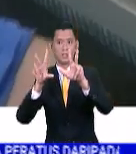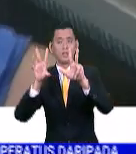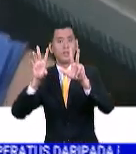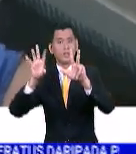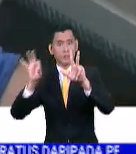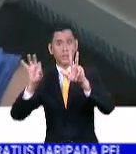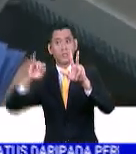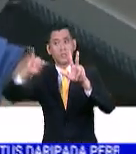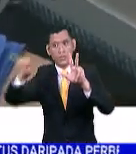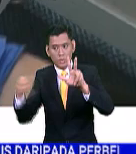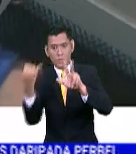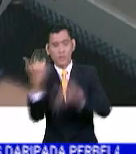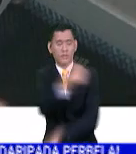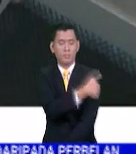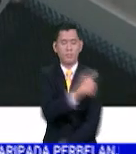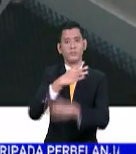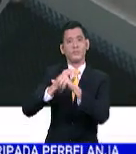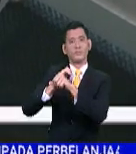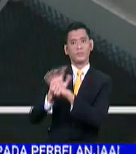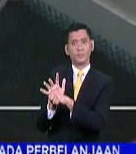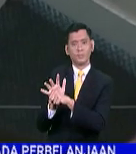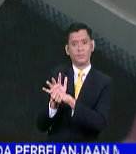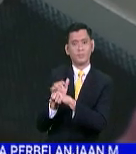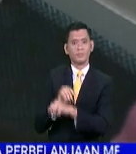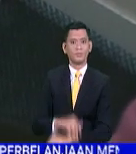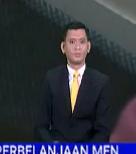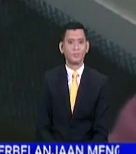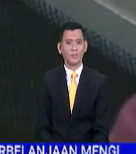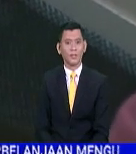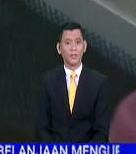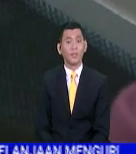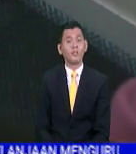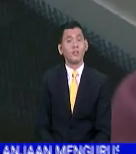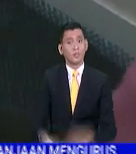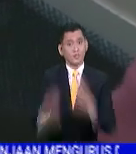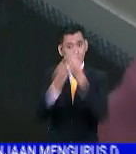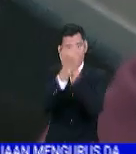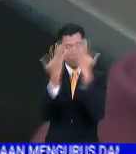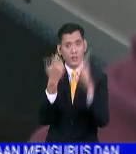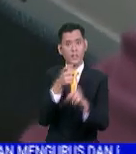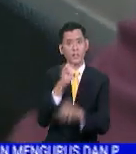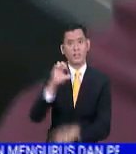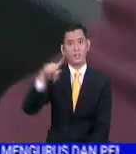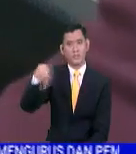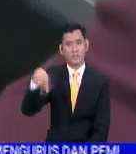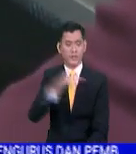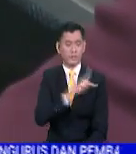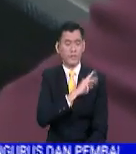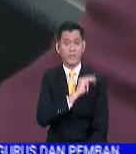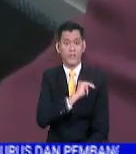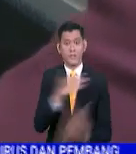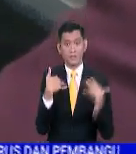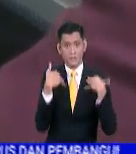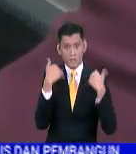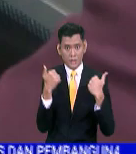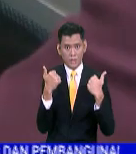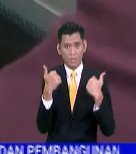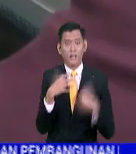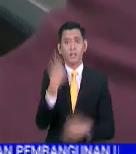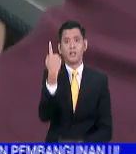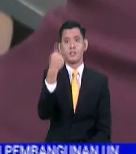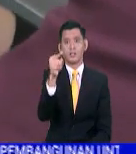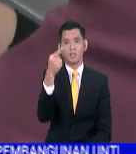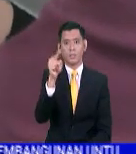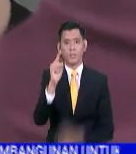63.839 juta dos vaksin COVID-19. Dalam pada itu, menurut portal GitHub Kementerian Kesihatan, 11